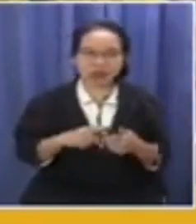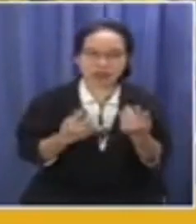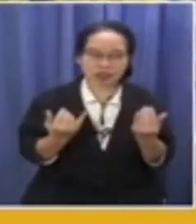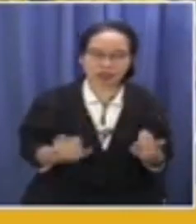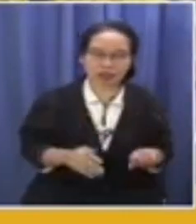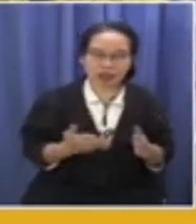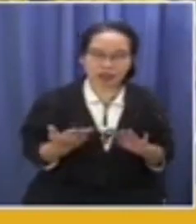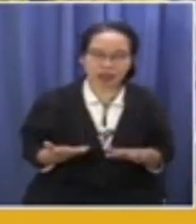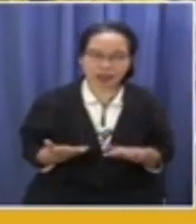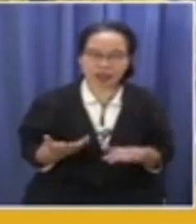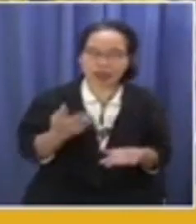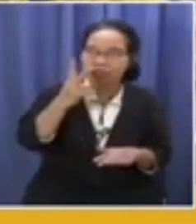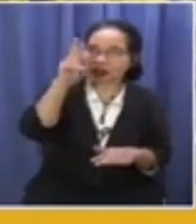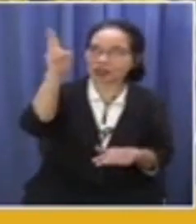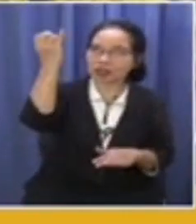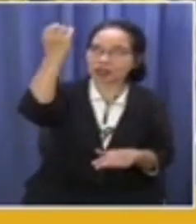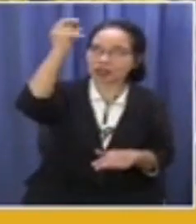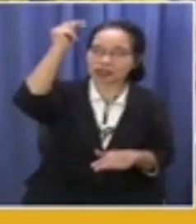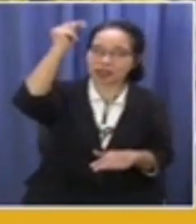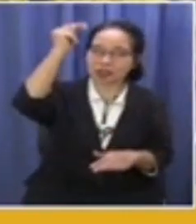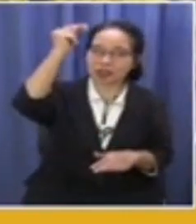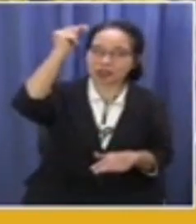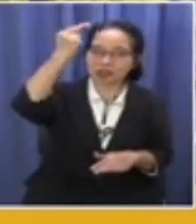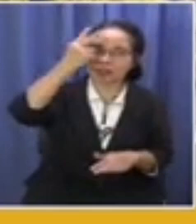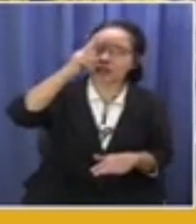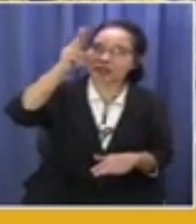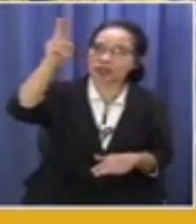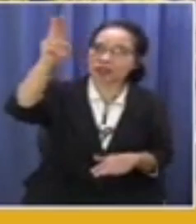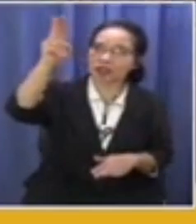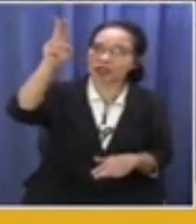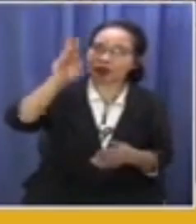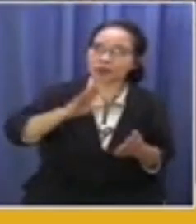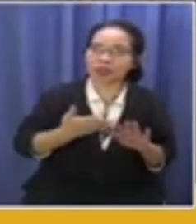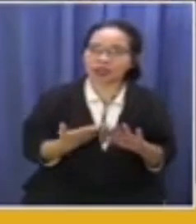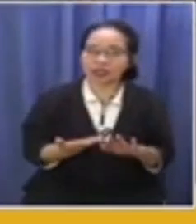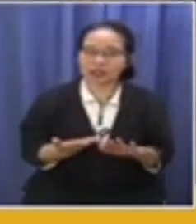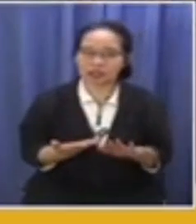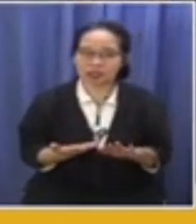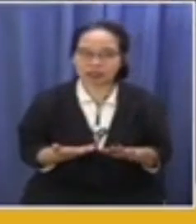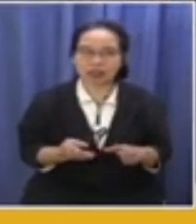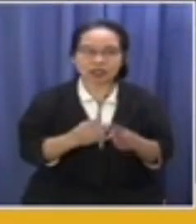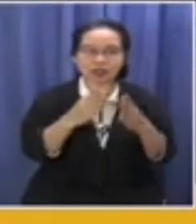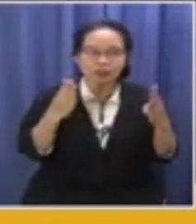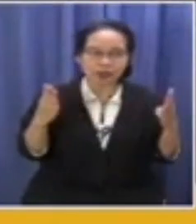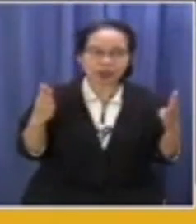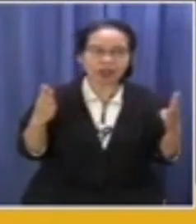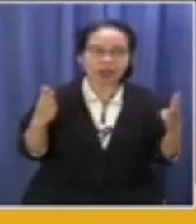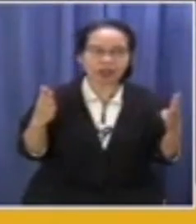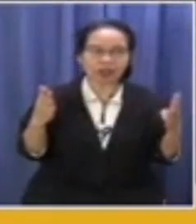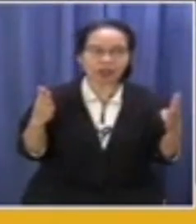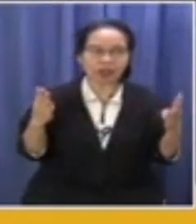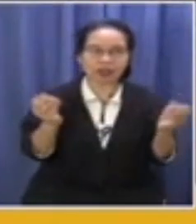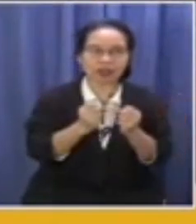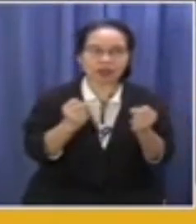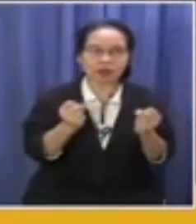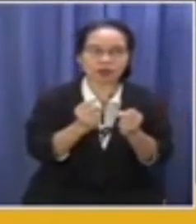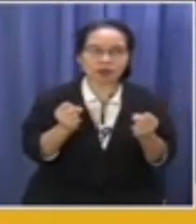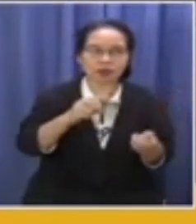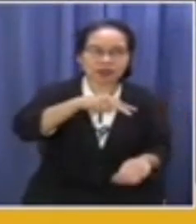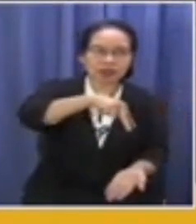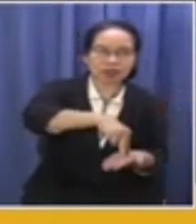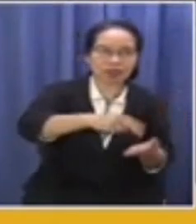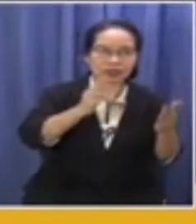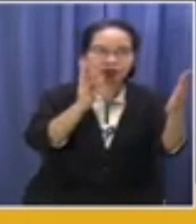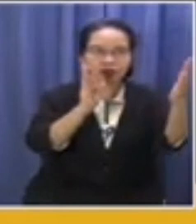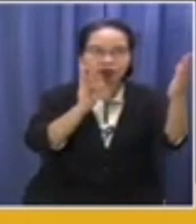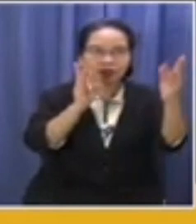yung mga patay na yon nakita ni Juan nakita ko ang mga patay malalaki maliliit nakatayo